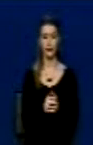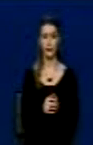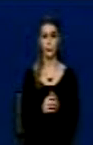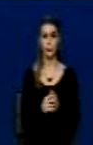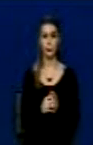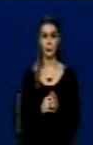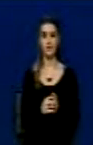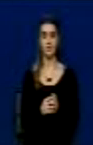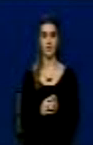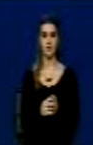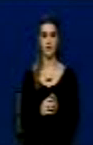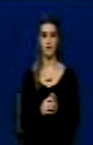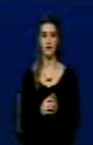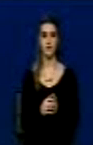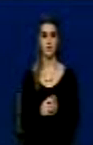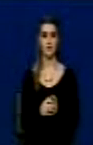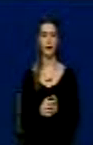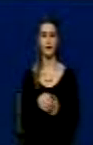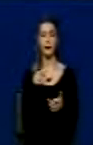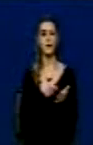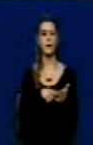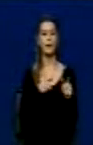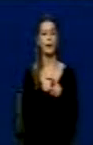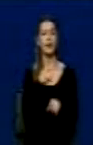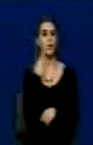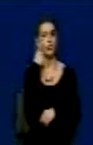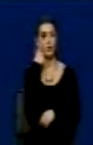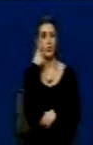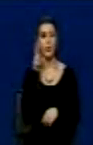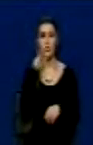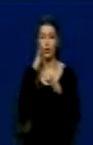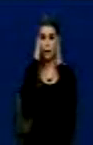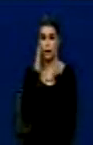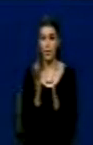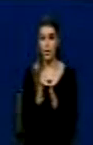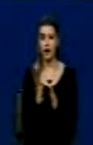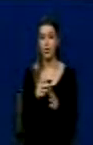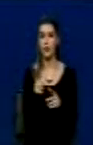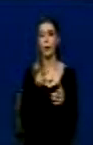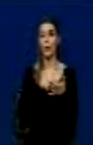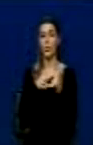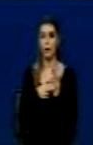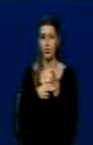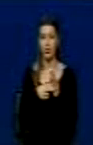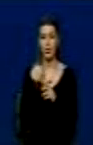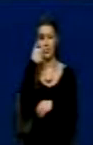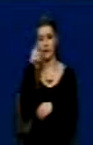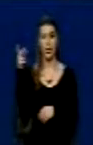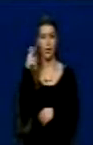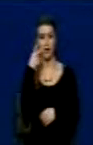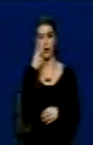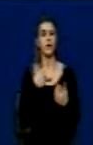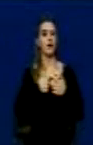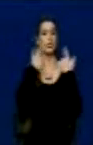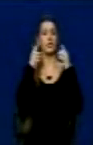Kjo ka të bëjë dhe është një test i sinqeritetit ton politik, sepse BE-ja e ka fare të qartë edhe